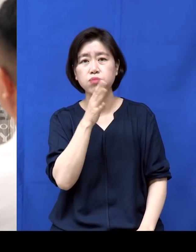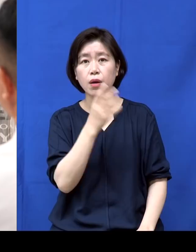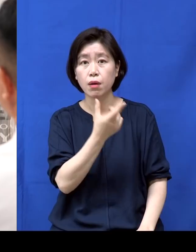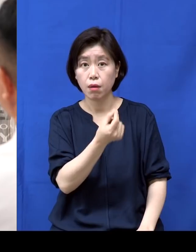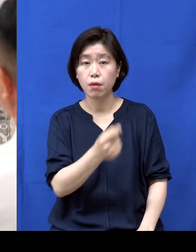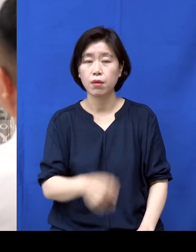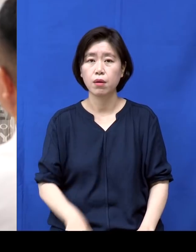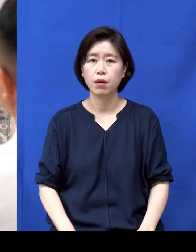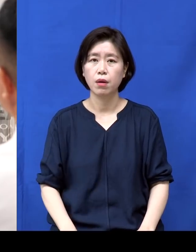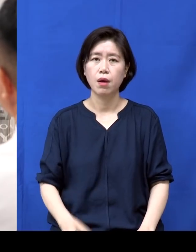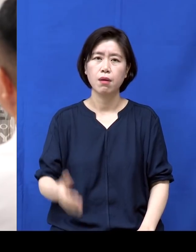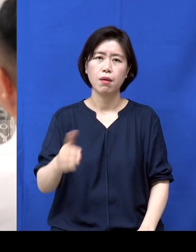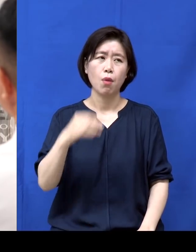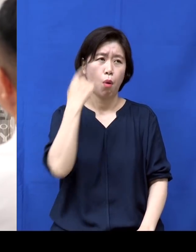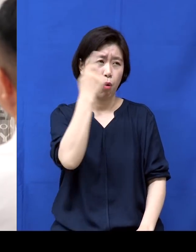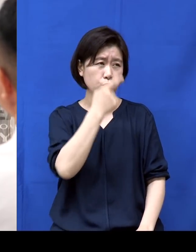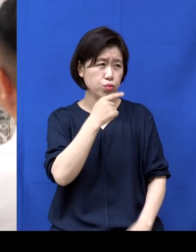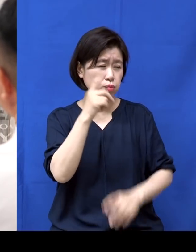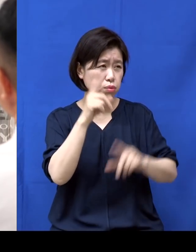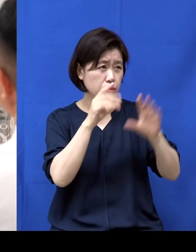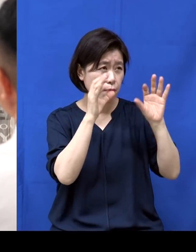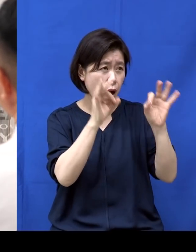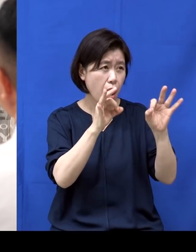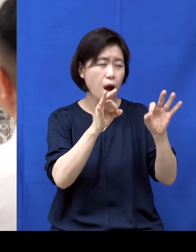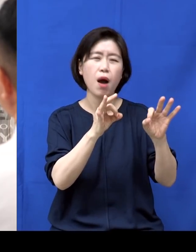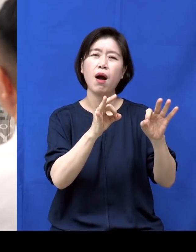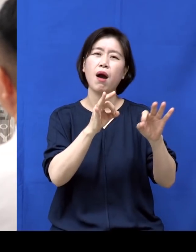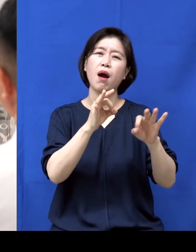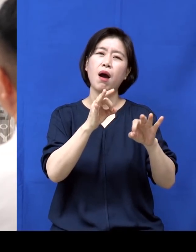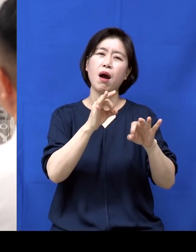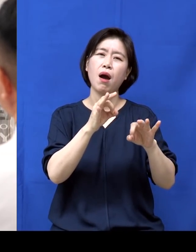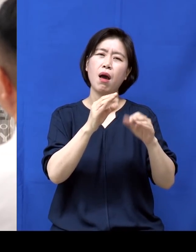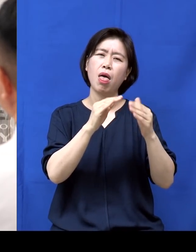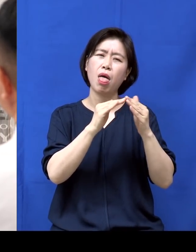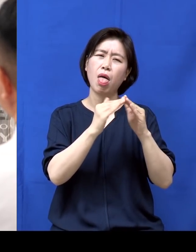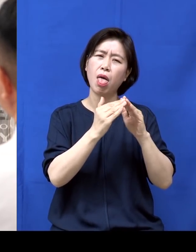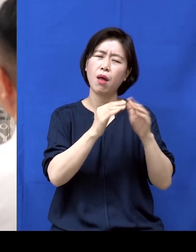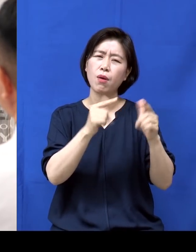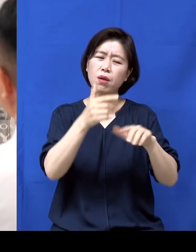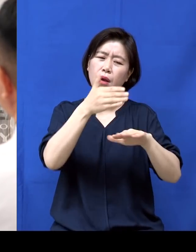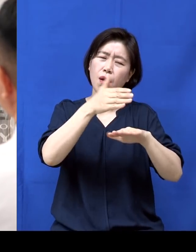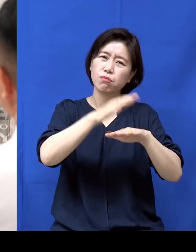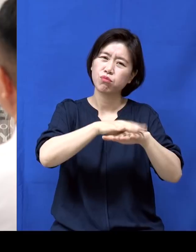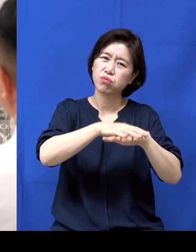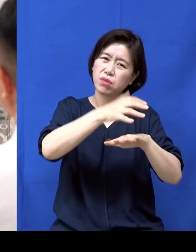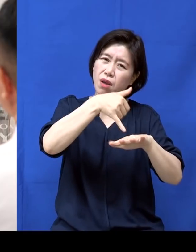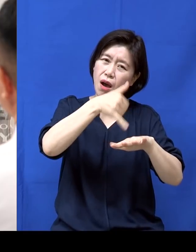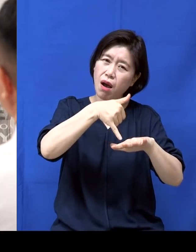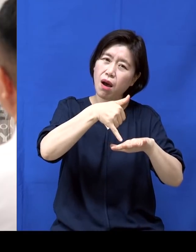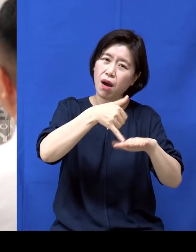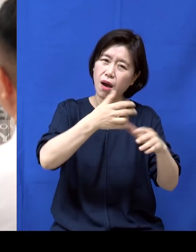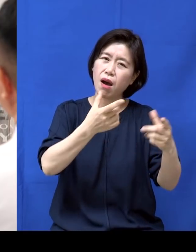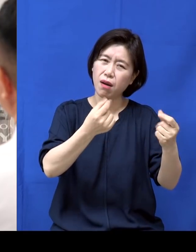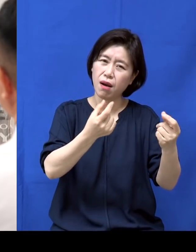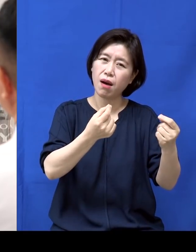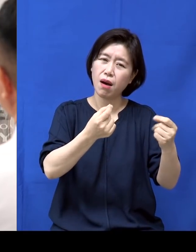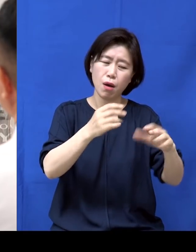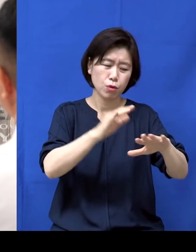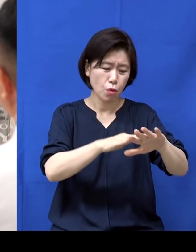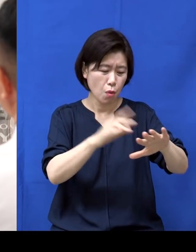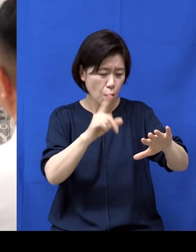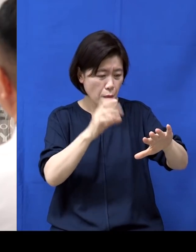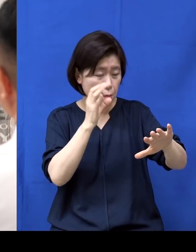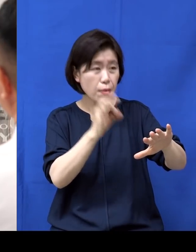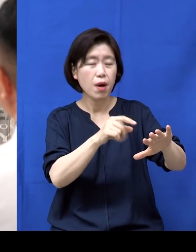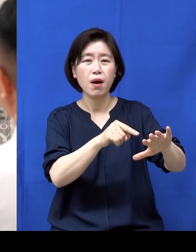이게 녹록치 않은 삶을 사셨겠다라는 생각을 했어요. 보면서 네. 농사를 지으시는 분들인 것 같더라고요. 손도 네. 아주 거칠고